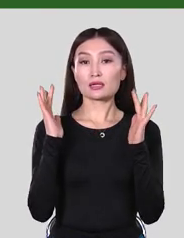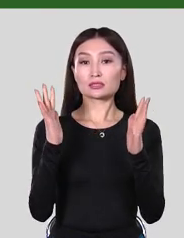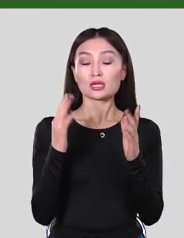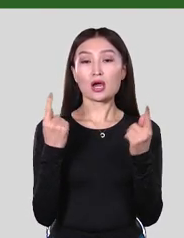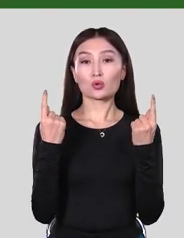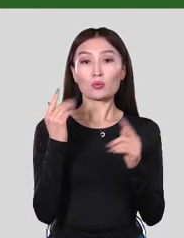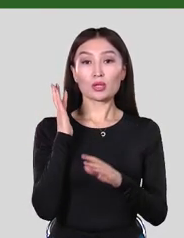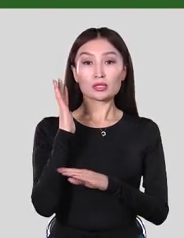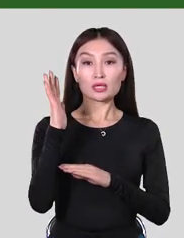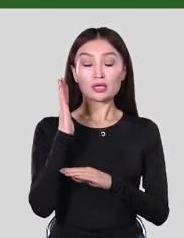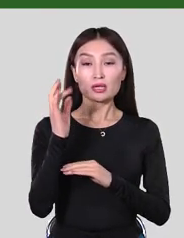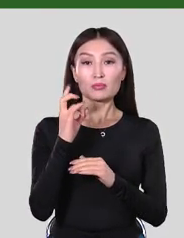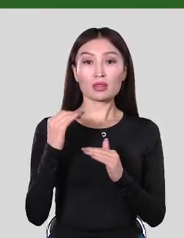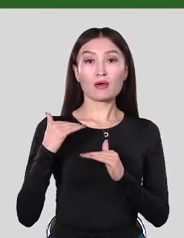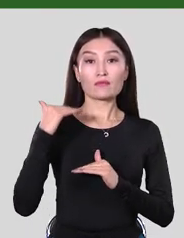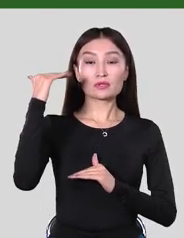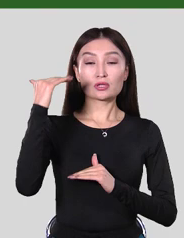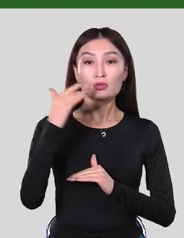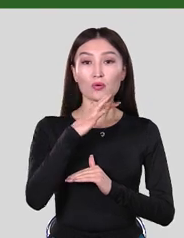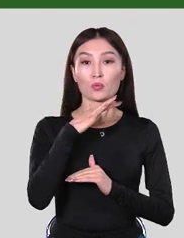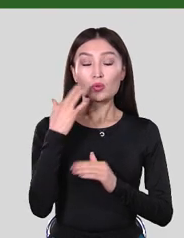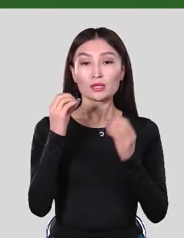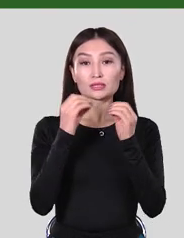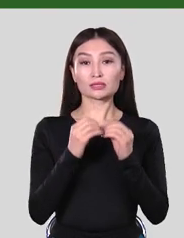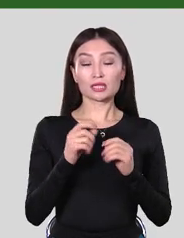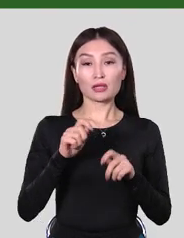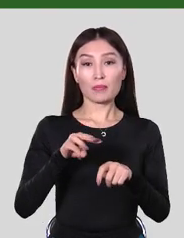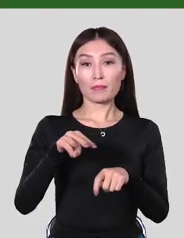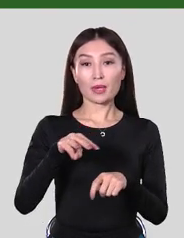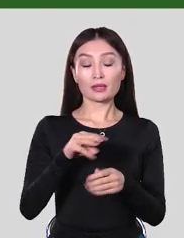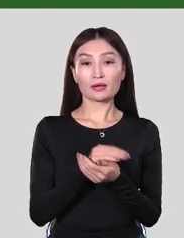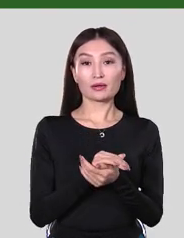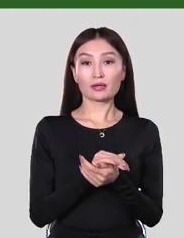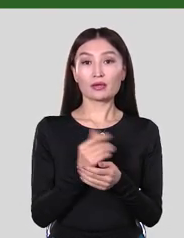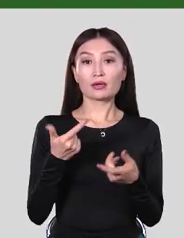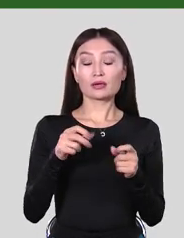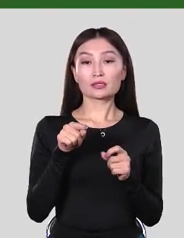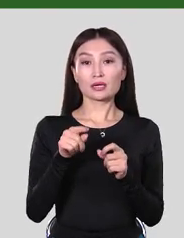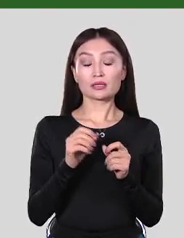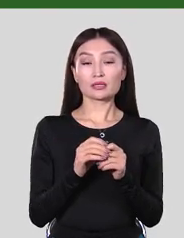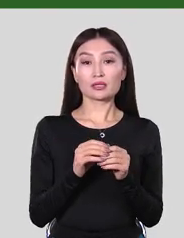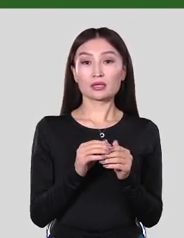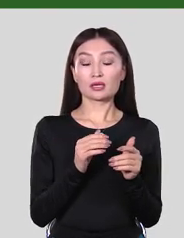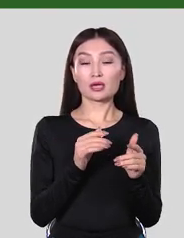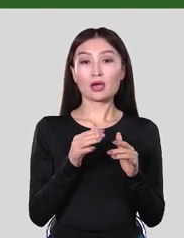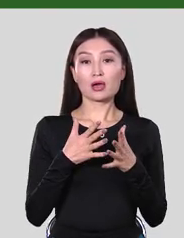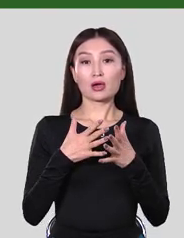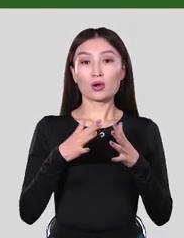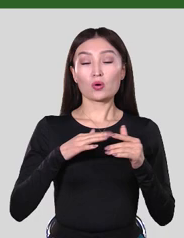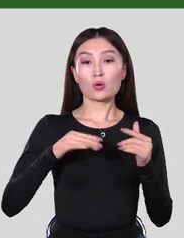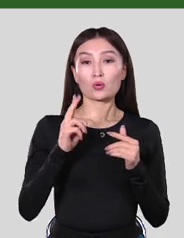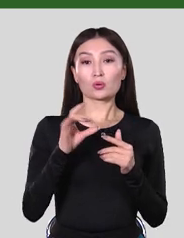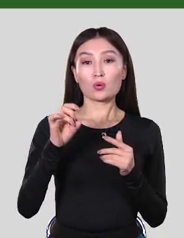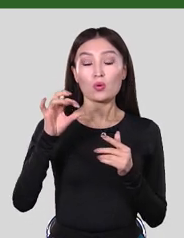деревьев, поднимающихся на высоту многих десятков метров, где они раскидывают свои обширные